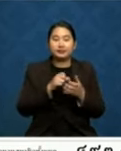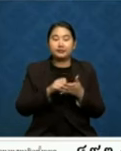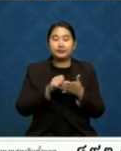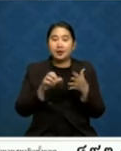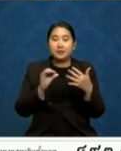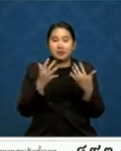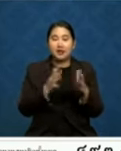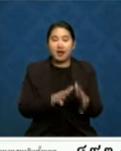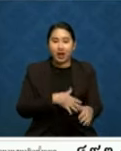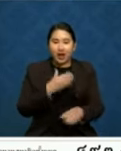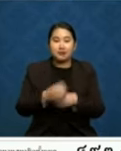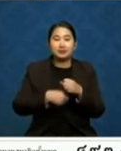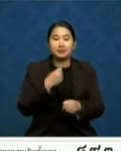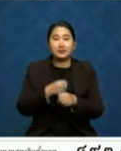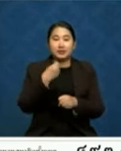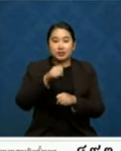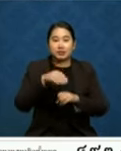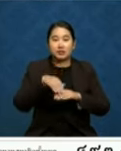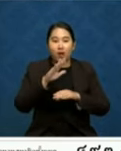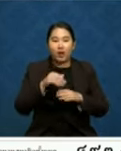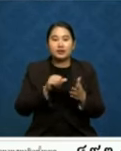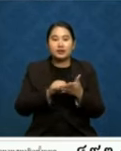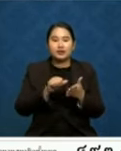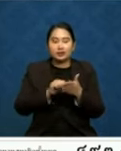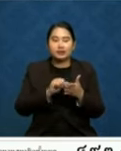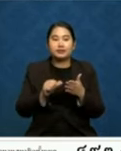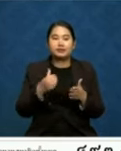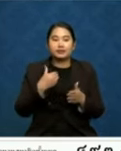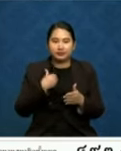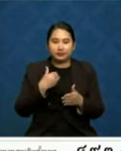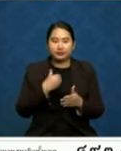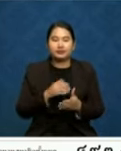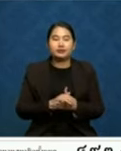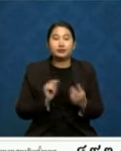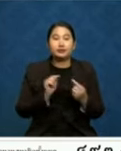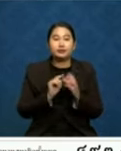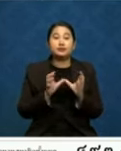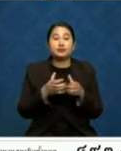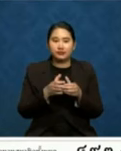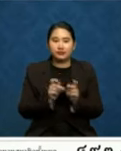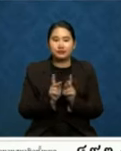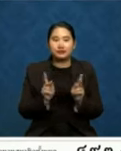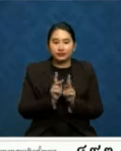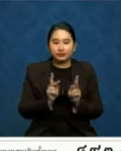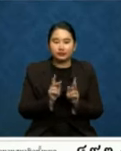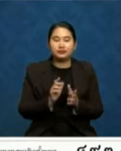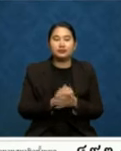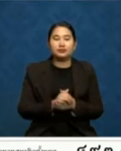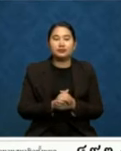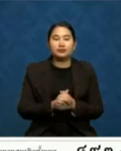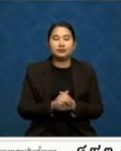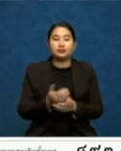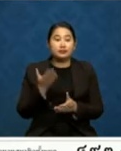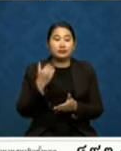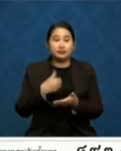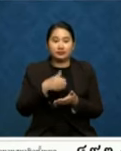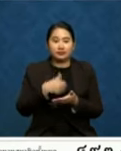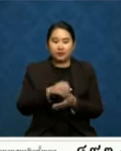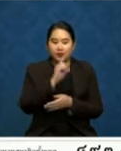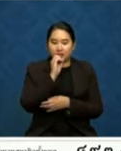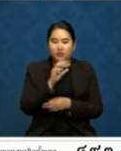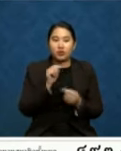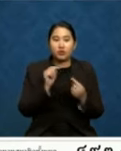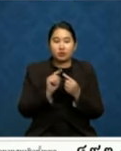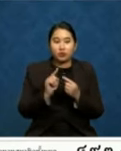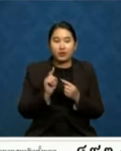ปีนะครับชุดนี้เข้าไปเนี่ยก็ดำเนินการแก้ไขในยุคหลังจากเรามีการตั้งกรรมาธิการตั้งอนุนะครับอย่างที่ท่านได้ชี้แจงว่าไม่ว่าจะเป็นเรื่อง